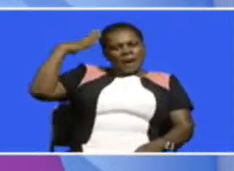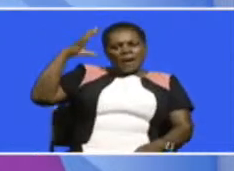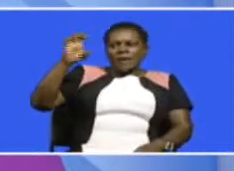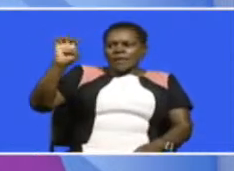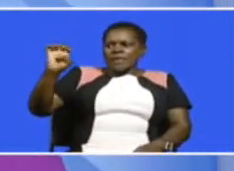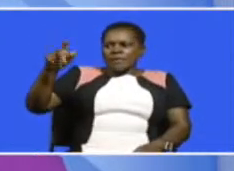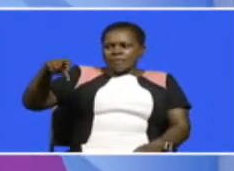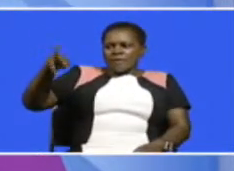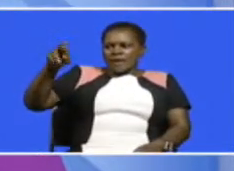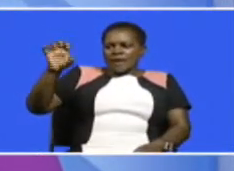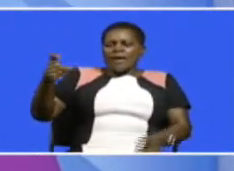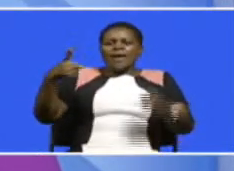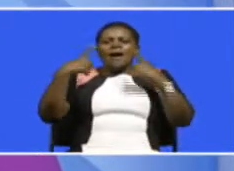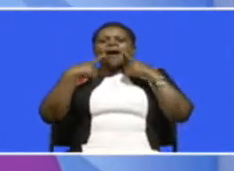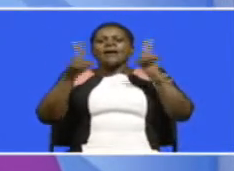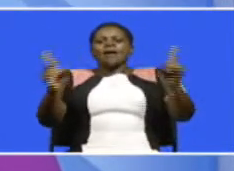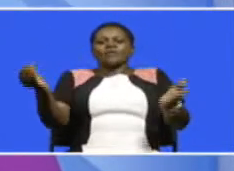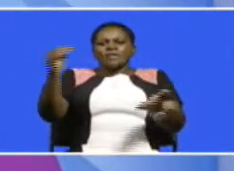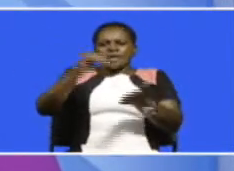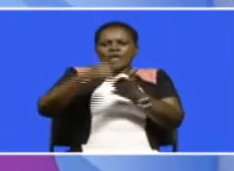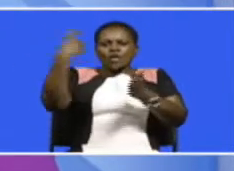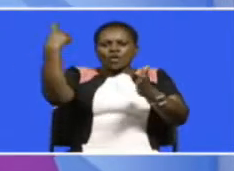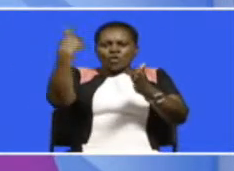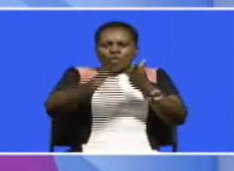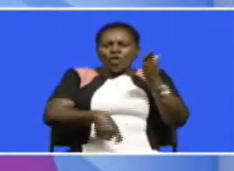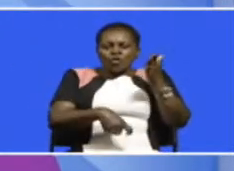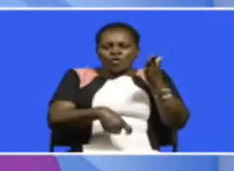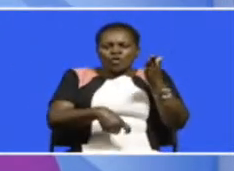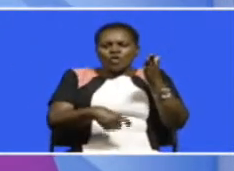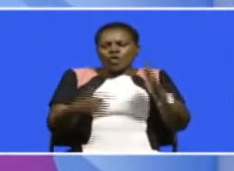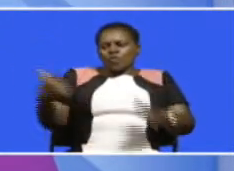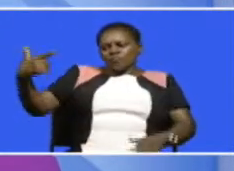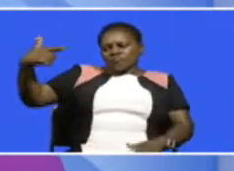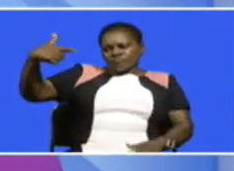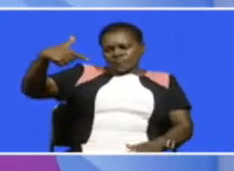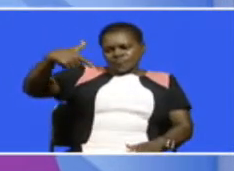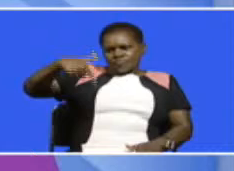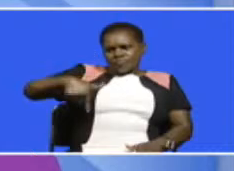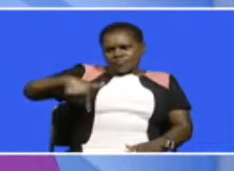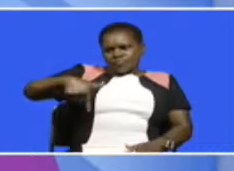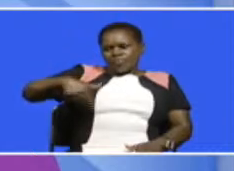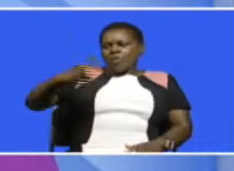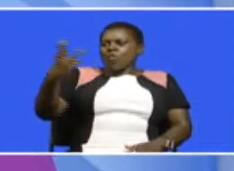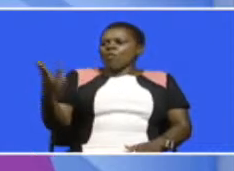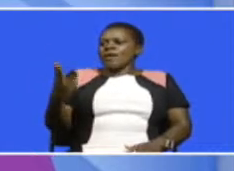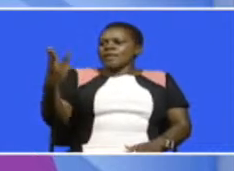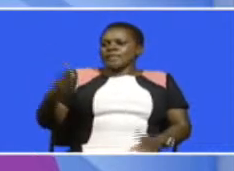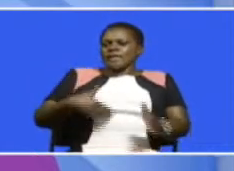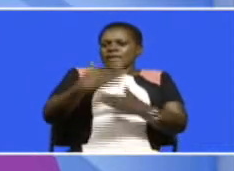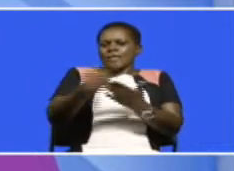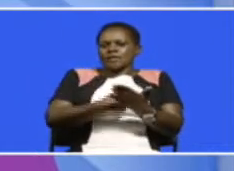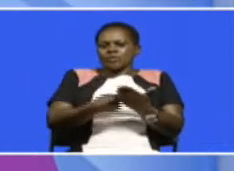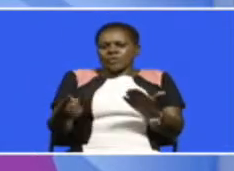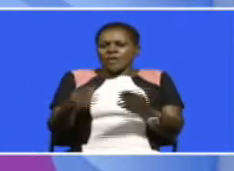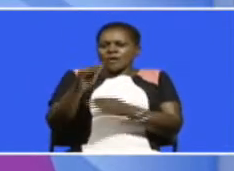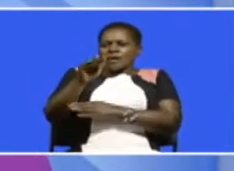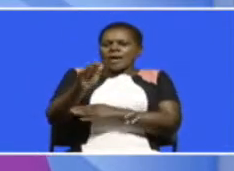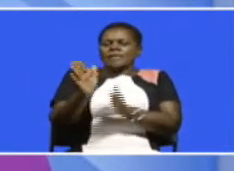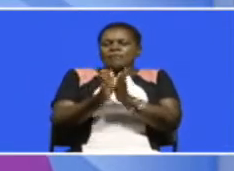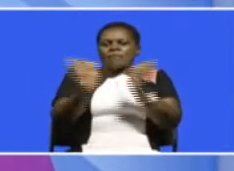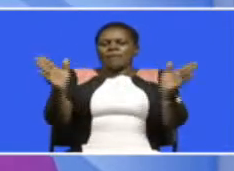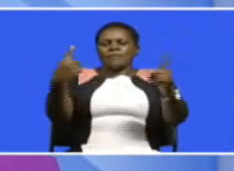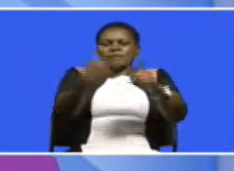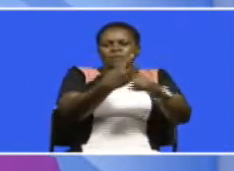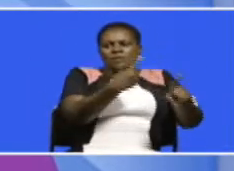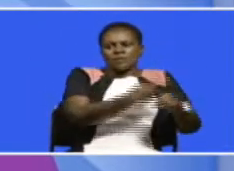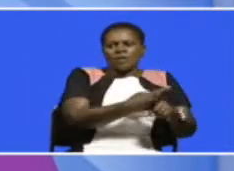EPRA inatarajiwa kutangaza tena bei ya mafuta na bidhaa za petroli Jumatano ijayo, huku wito kutoka kwa Wakenya